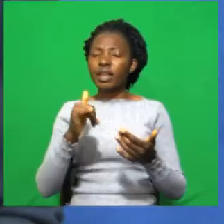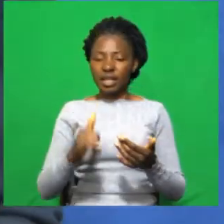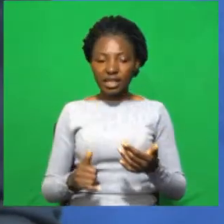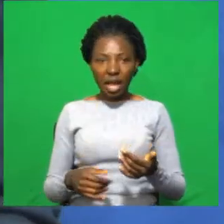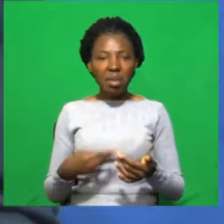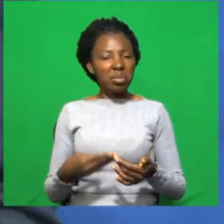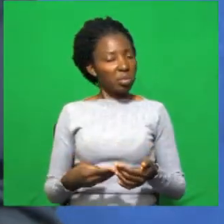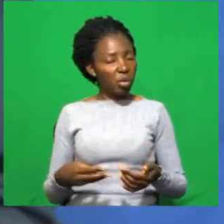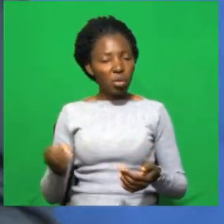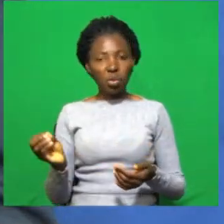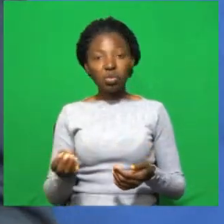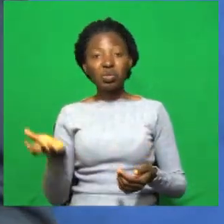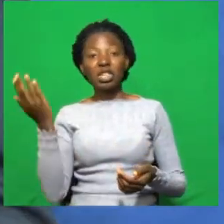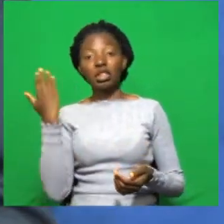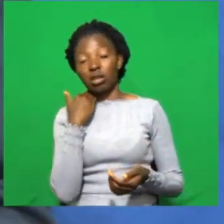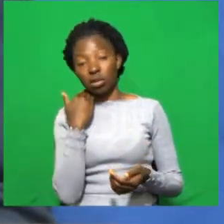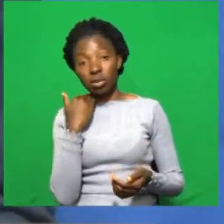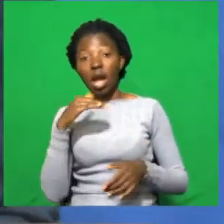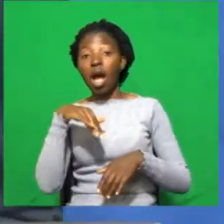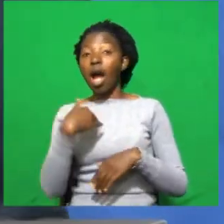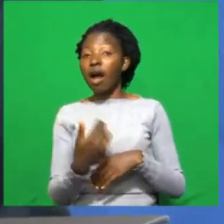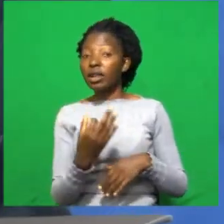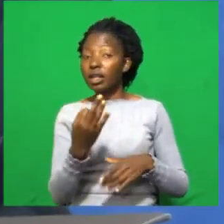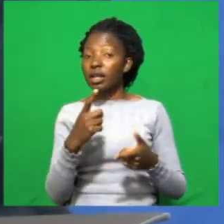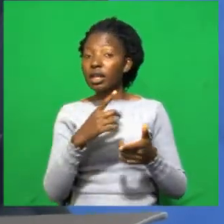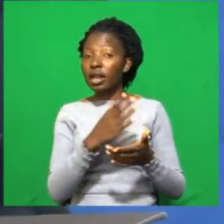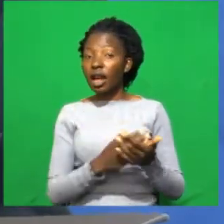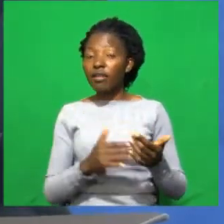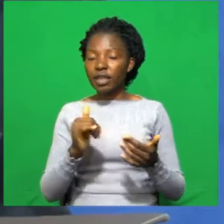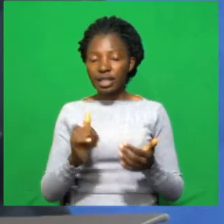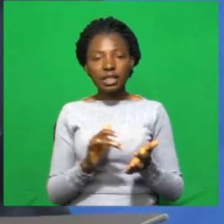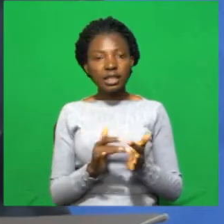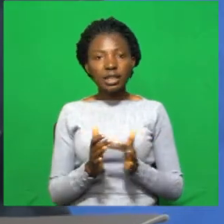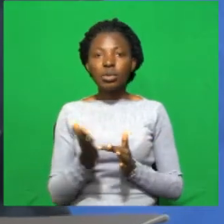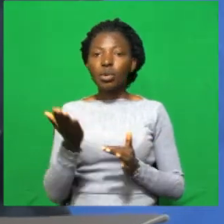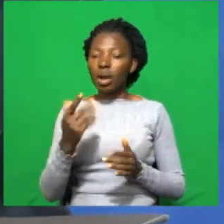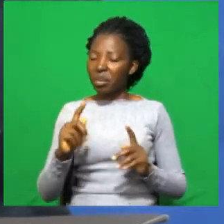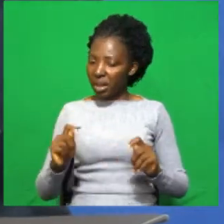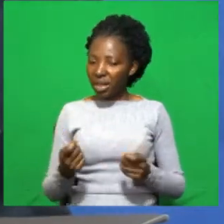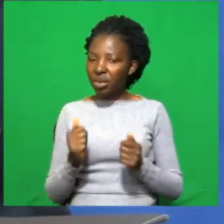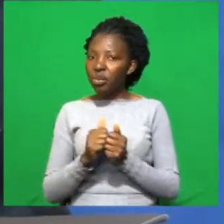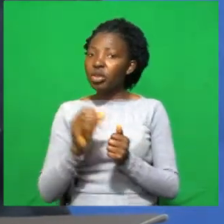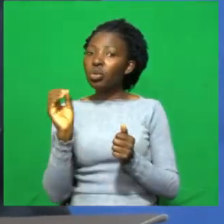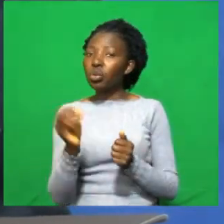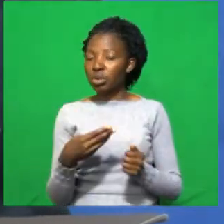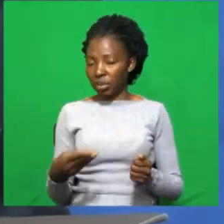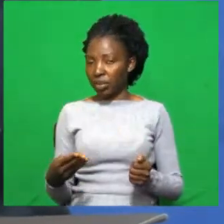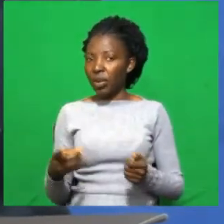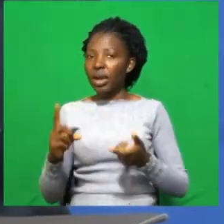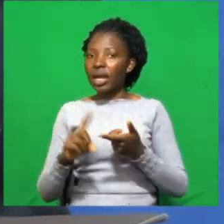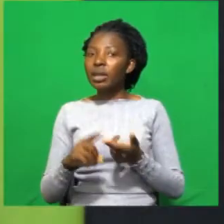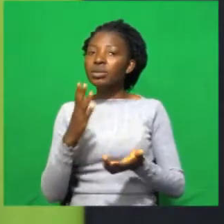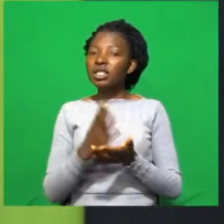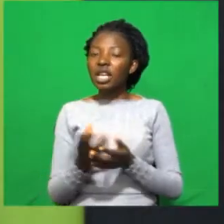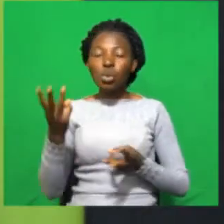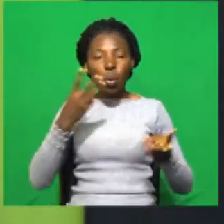persecution. Kana 3.5 years dzapera, Jesu obva abva kudenga nevatsvene, pobva patanga